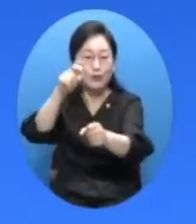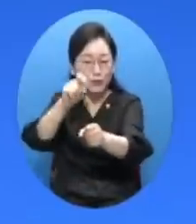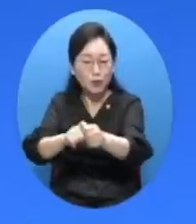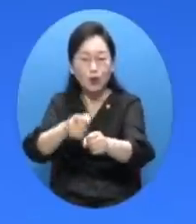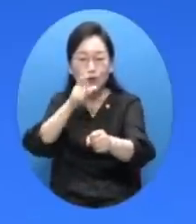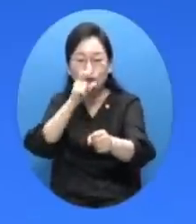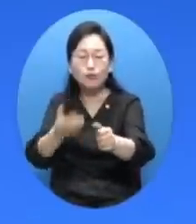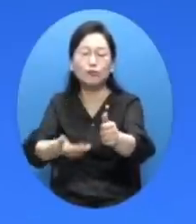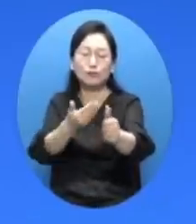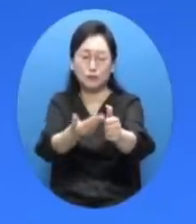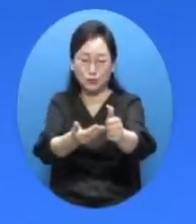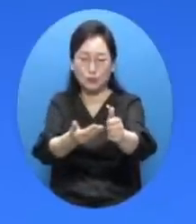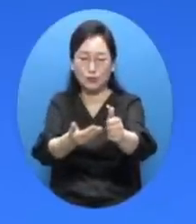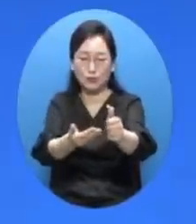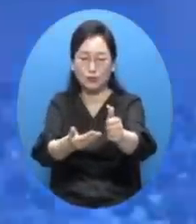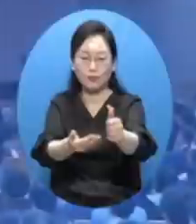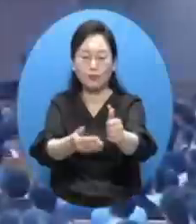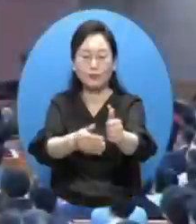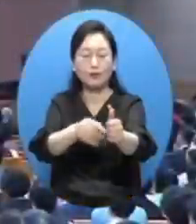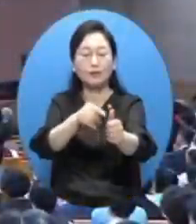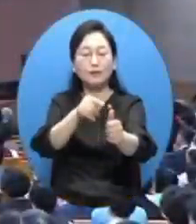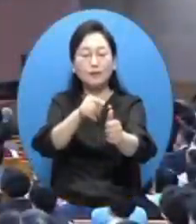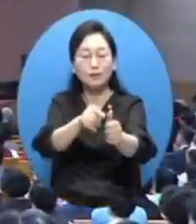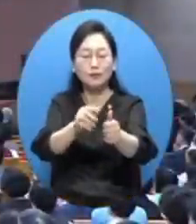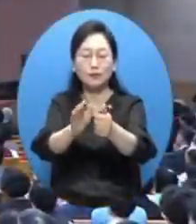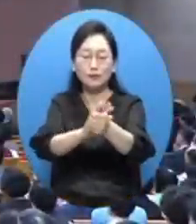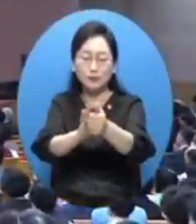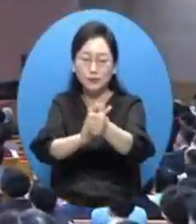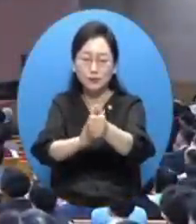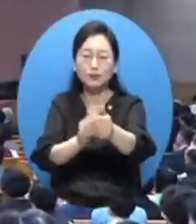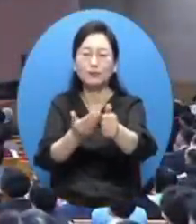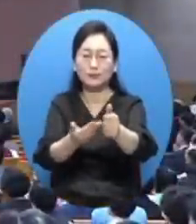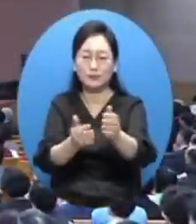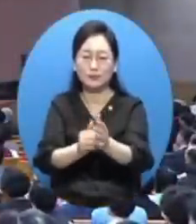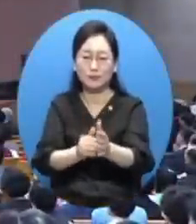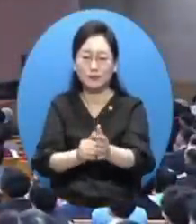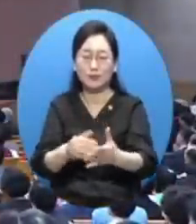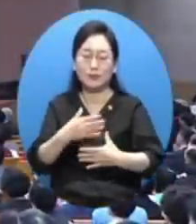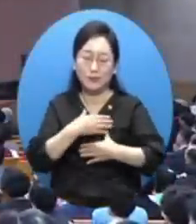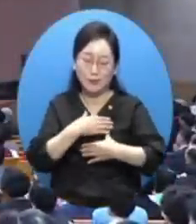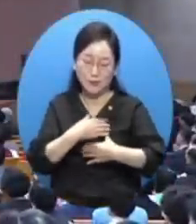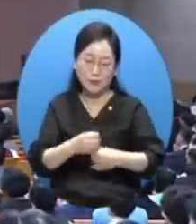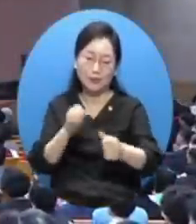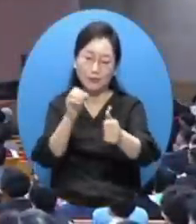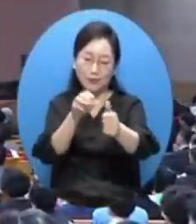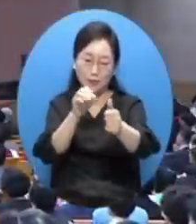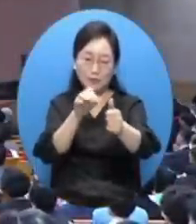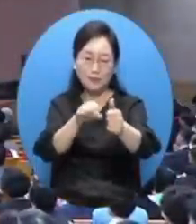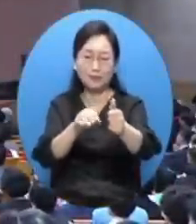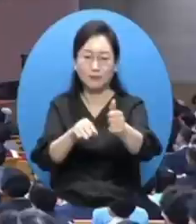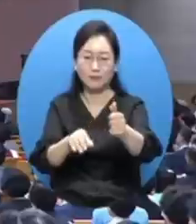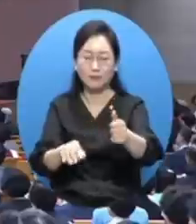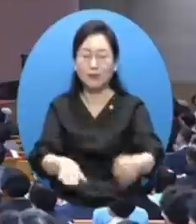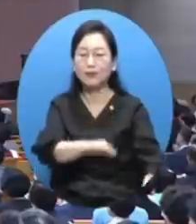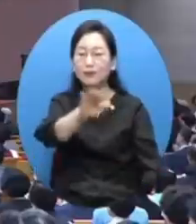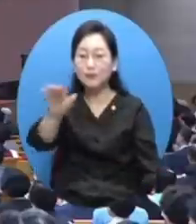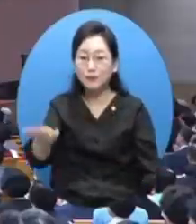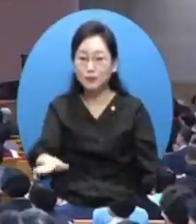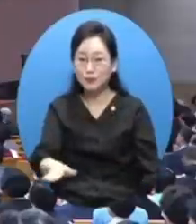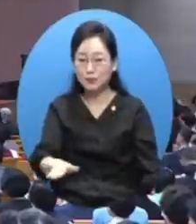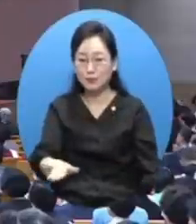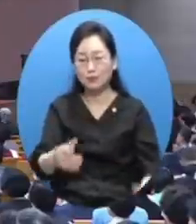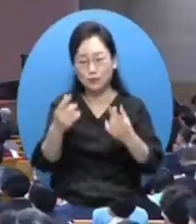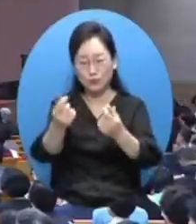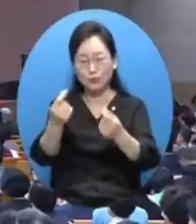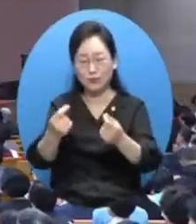주면서 그에게 위로를 줍니다. 평안함을 주었습니다. 우리가 광야길에